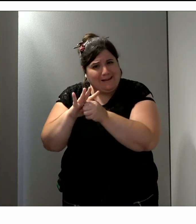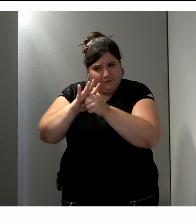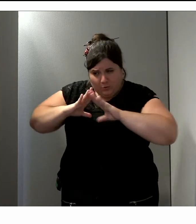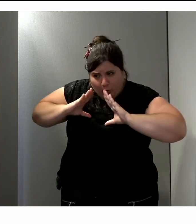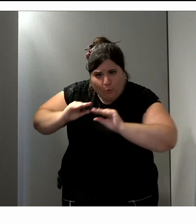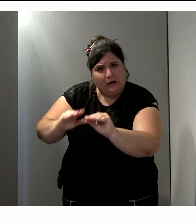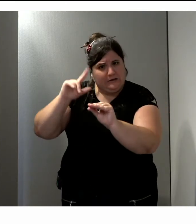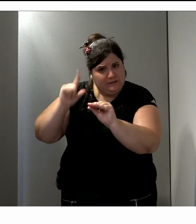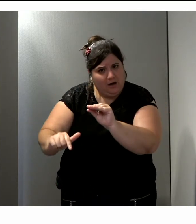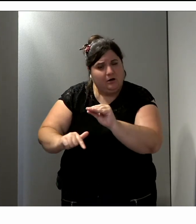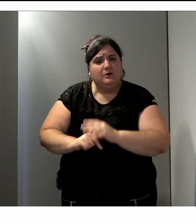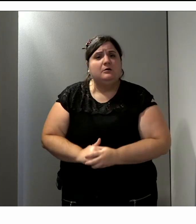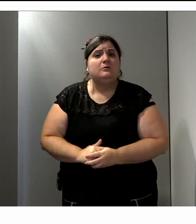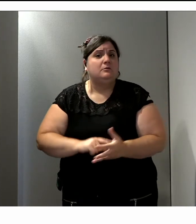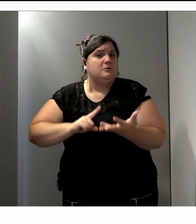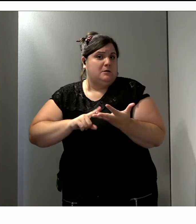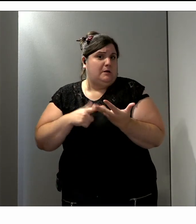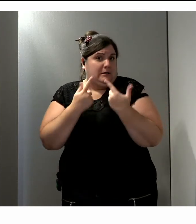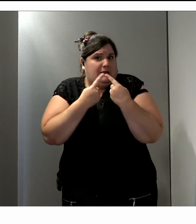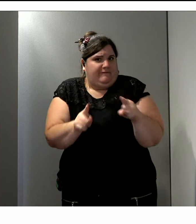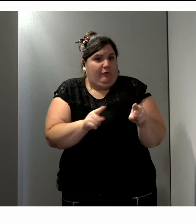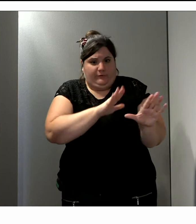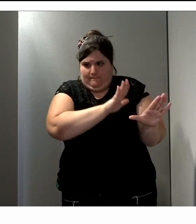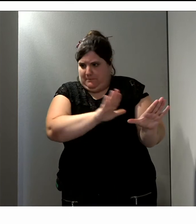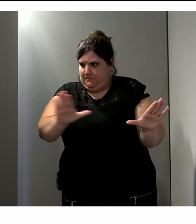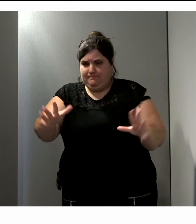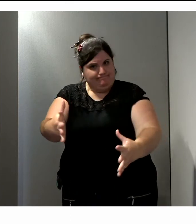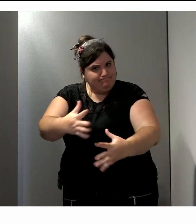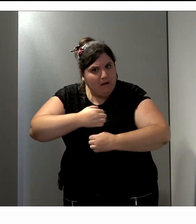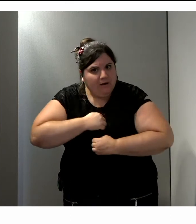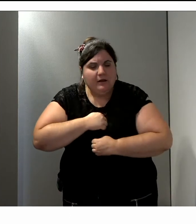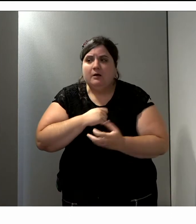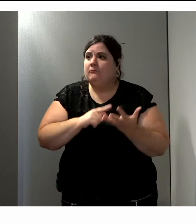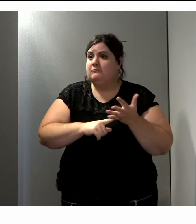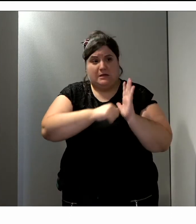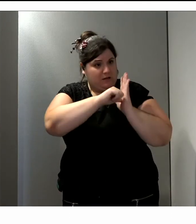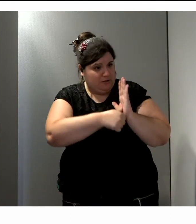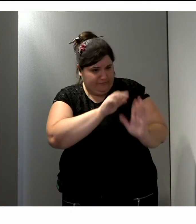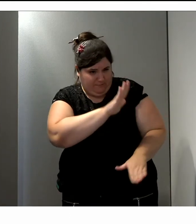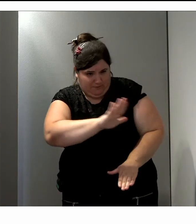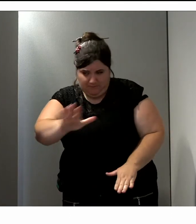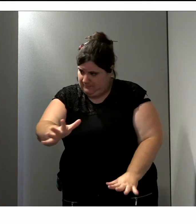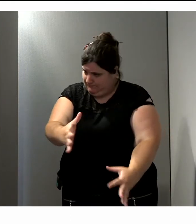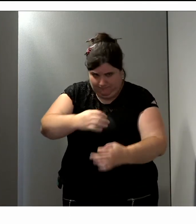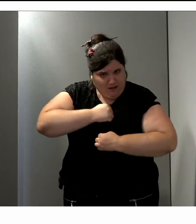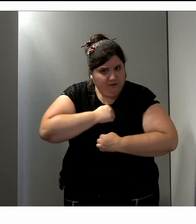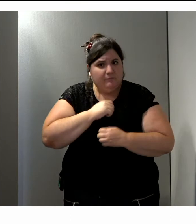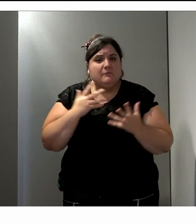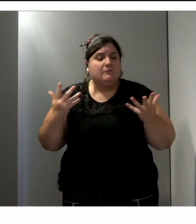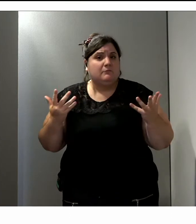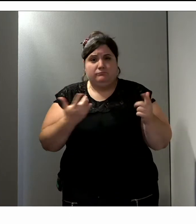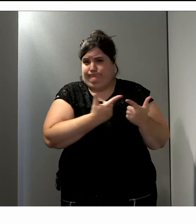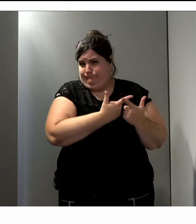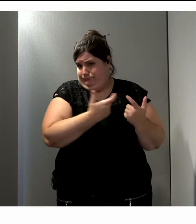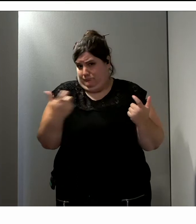Le respect et l'acceptation de la différence et de l'identité de des personnes handicapées, comme faisant partie de la